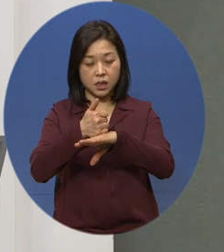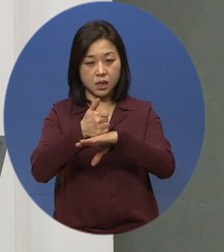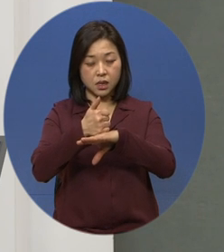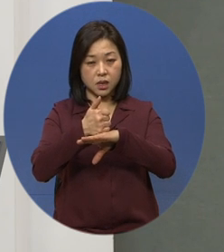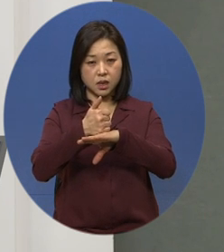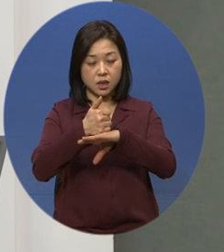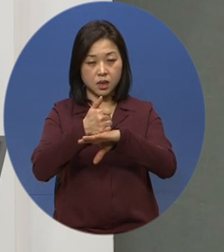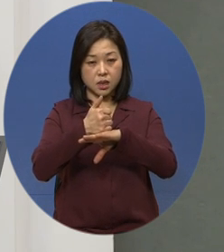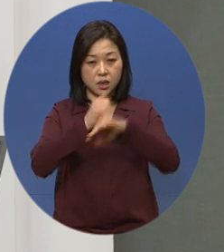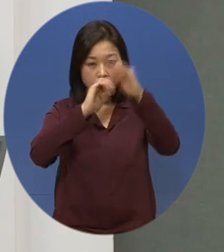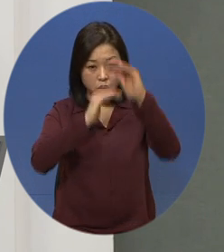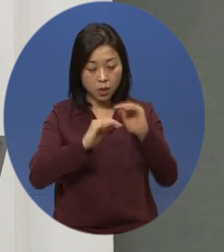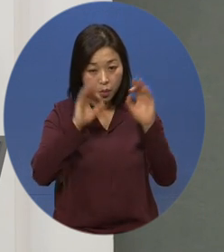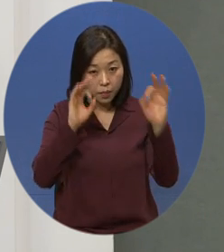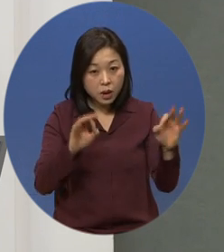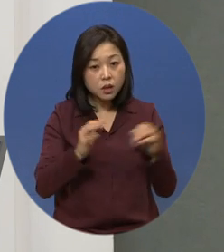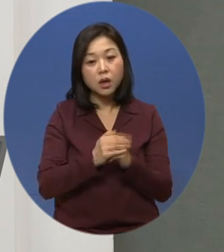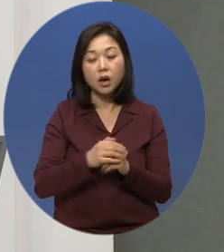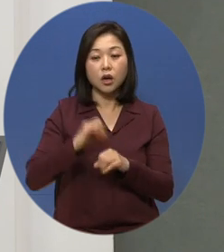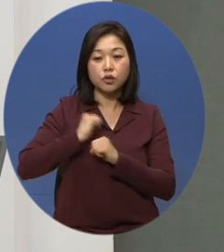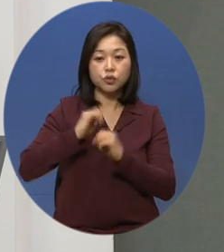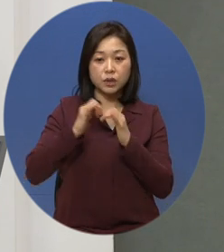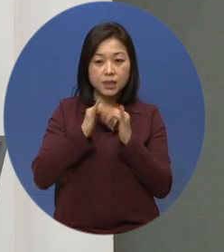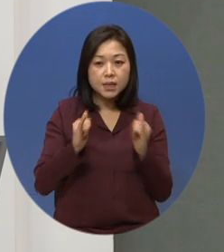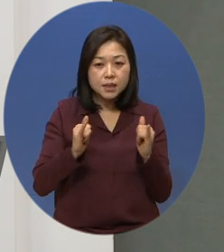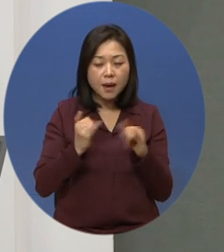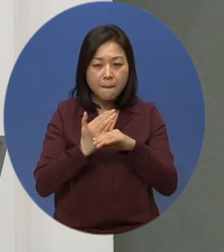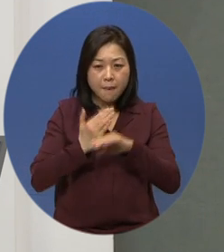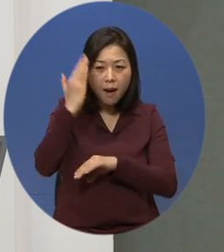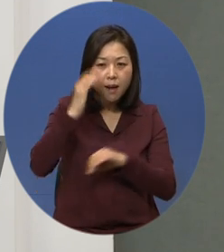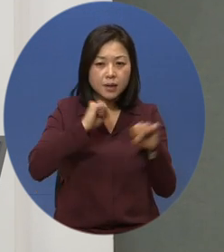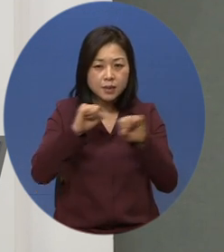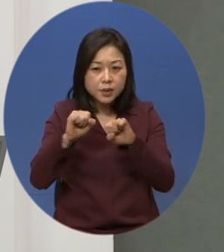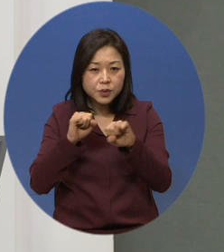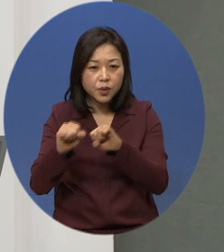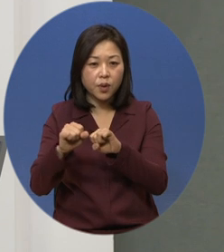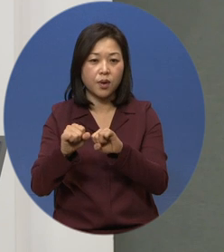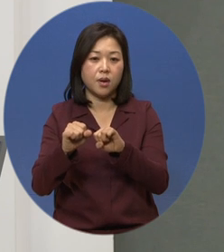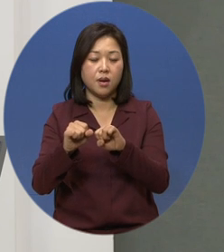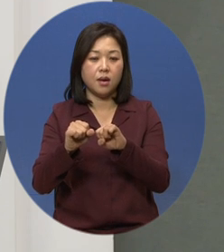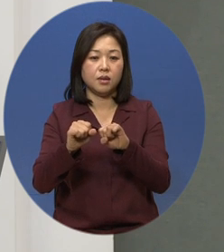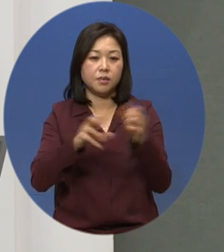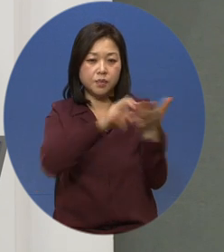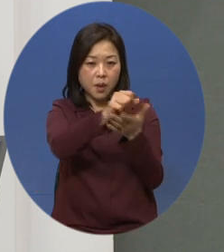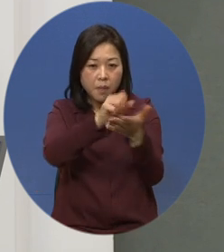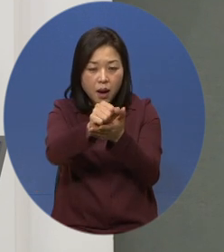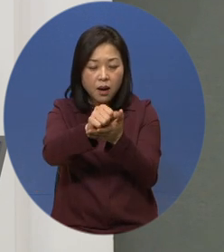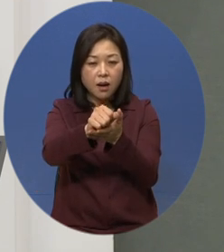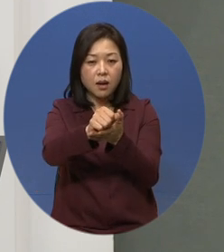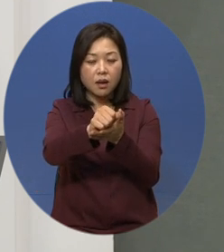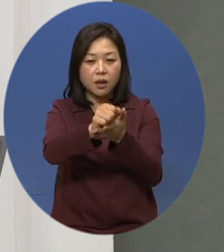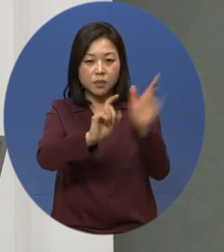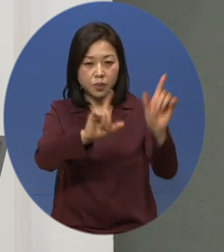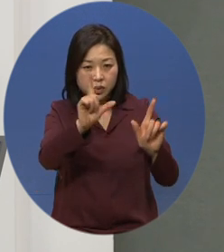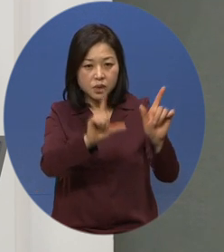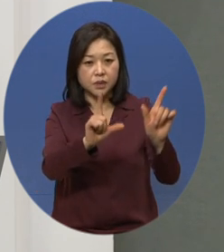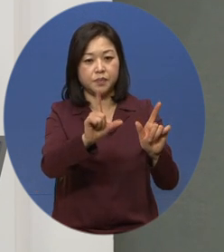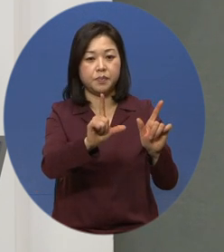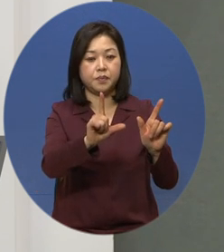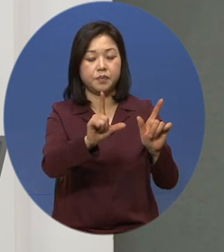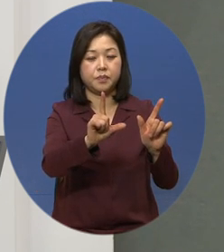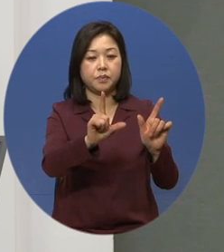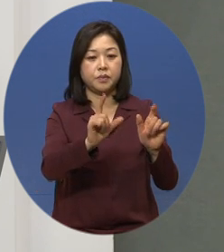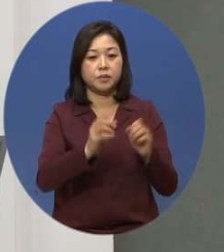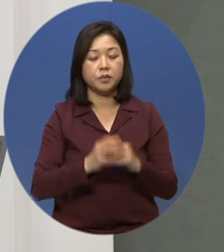군부에 만행 군부에 진압하는 어떤 그런 리얼한 장면 그리고 그